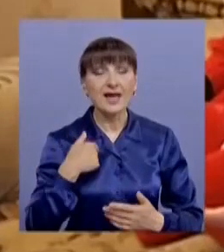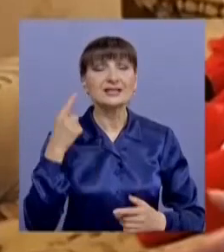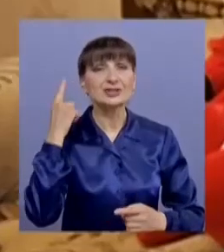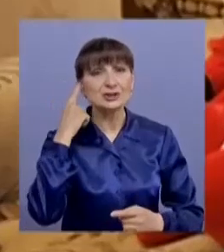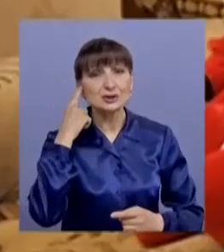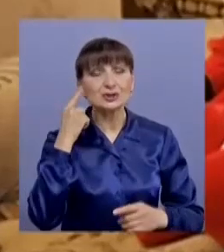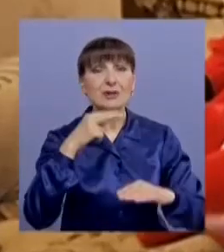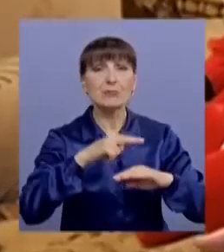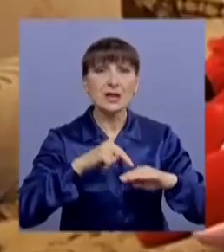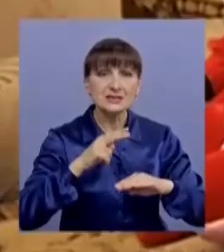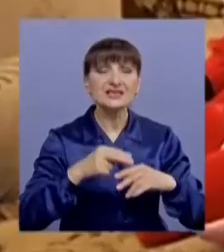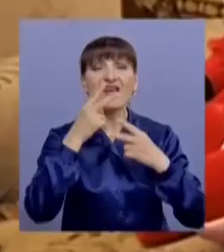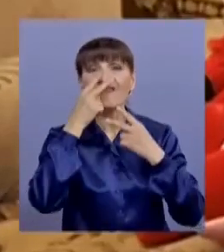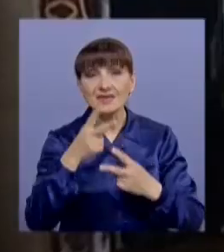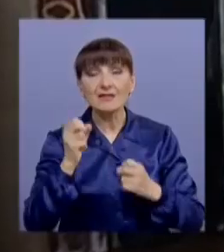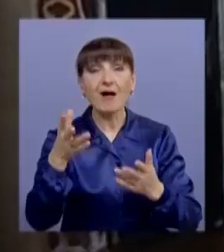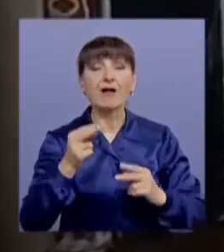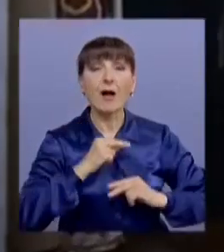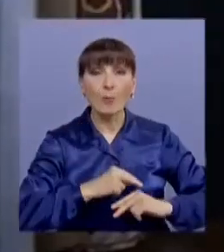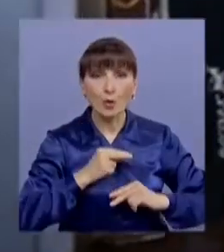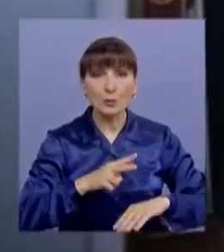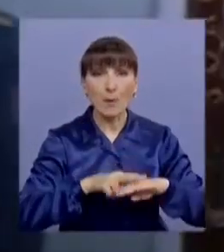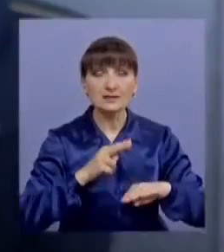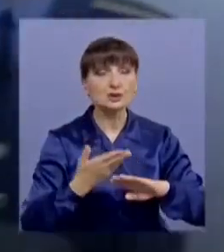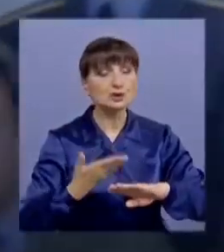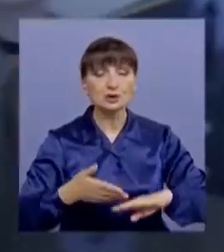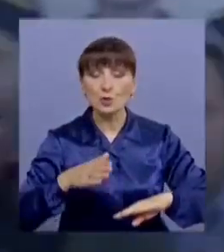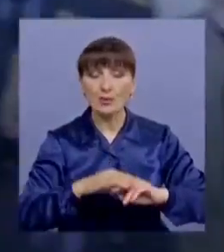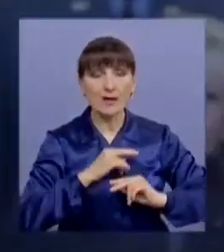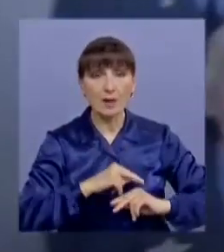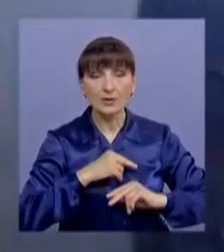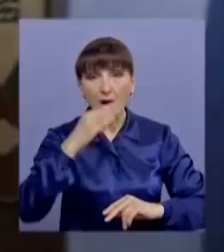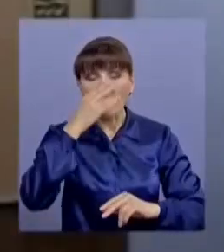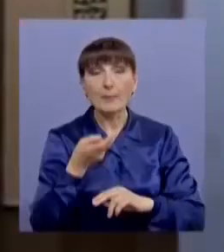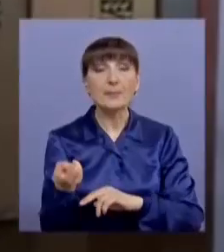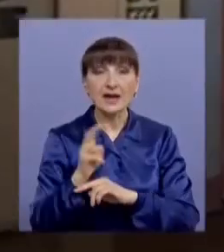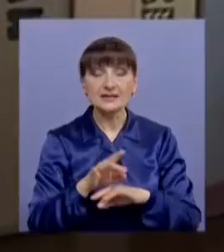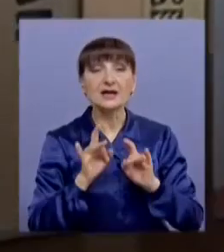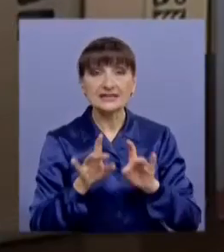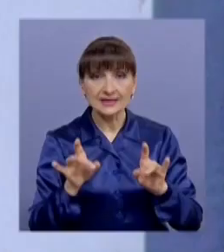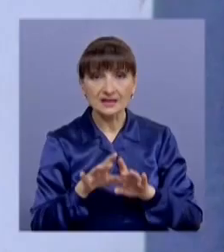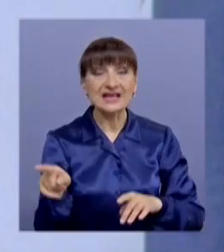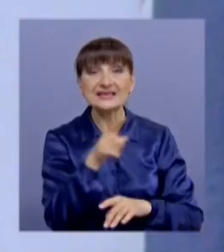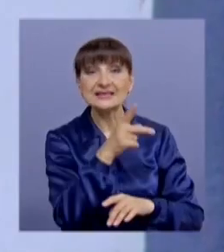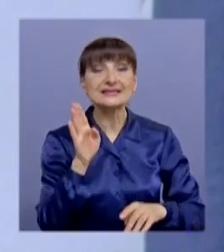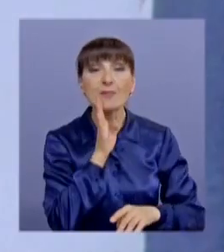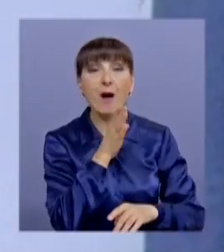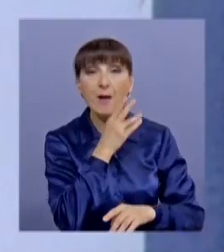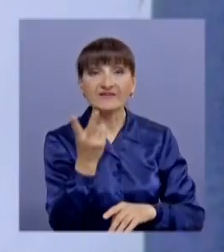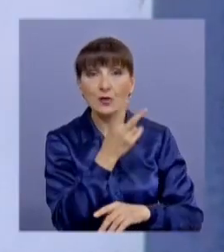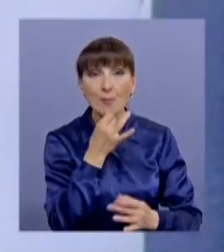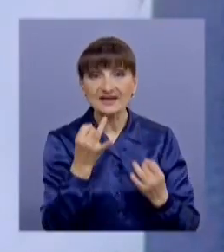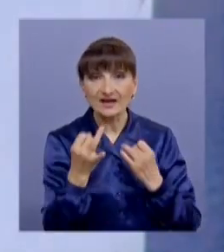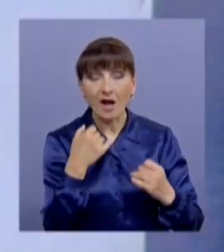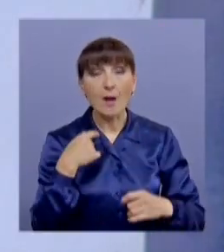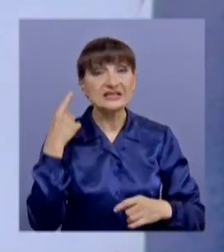эти милицейские будни, видела, как работа тяжелая. В общем-то, все. Папа приходил, иногда рассказывал. Но не мне, они с мамой разговаривали, а мы